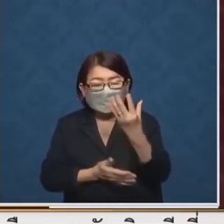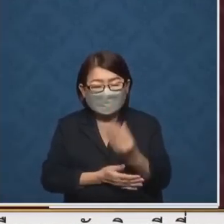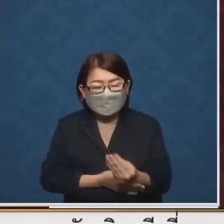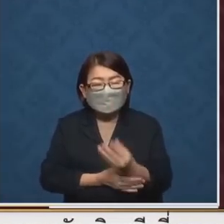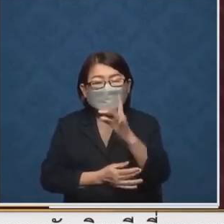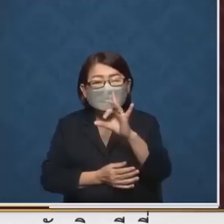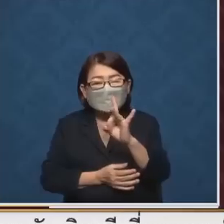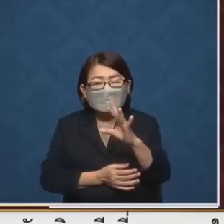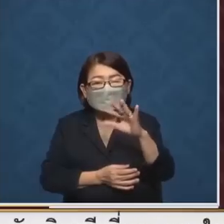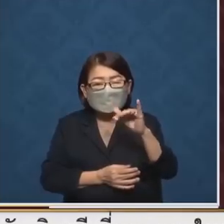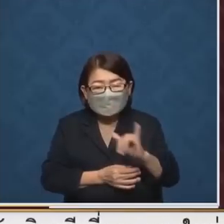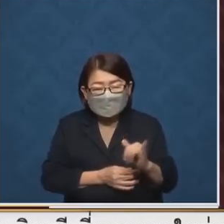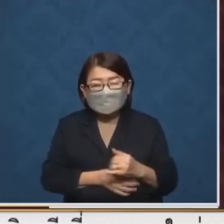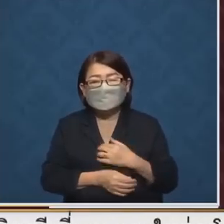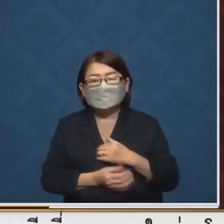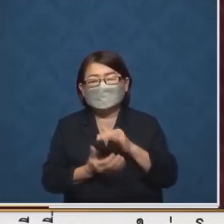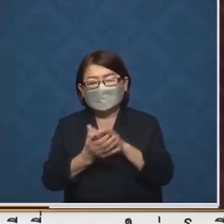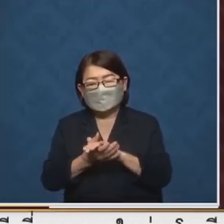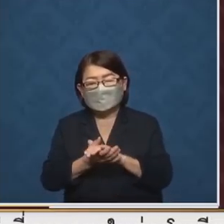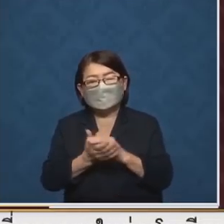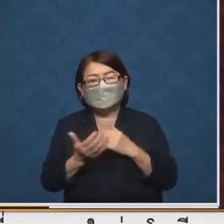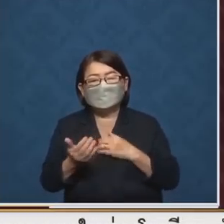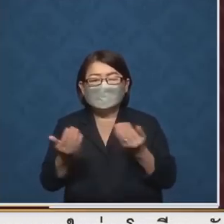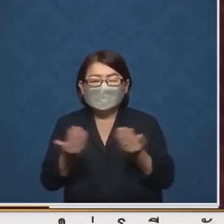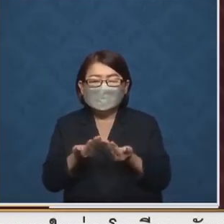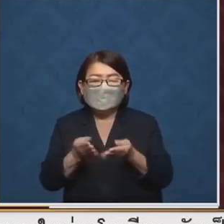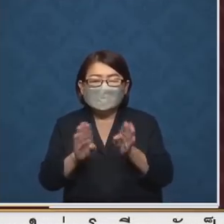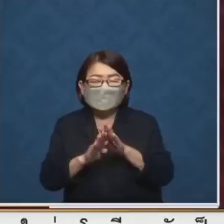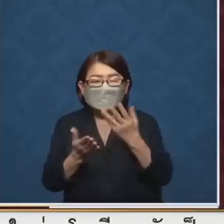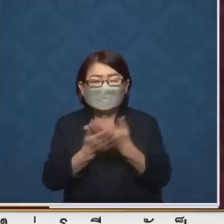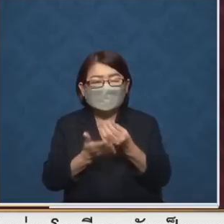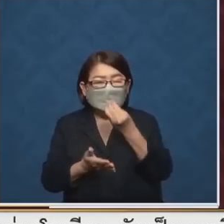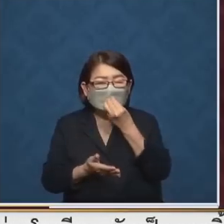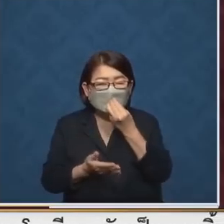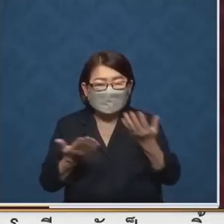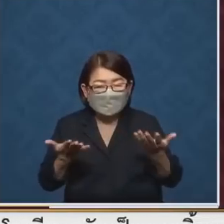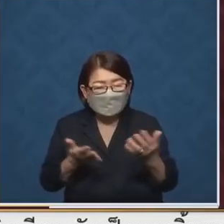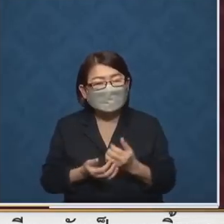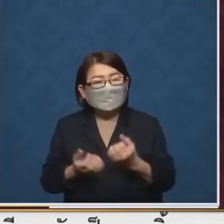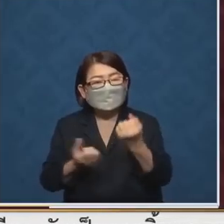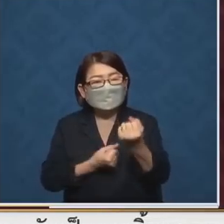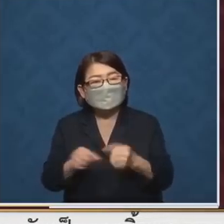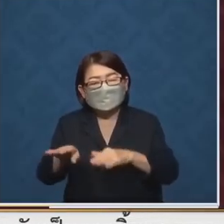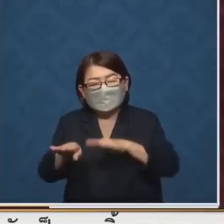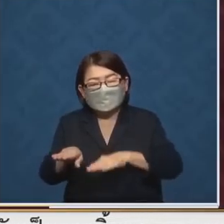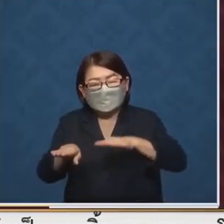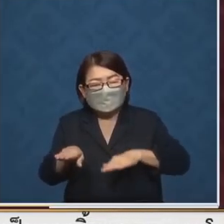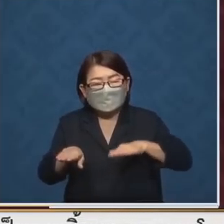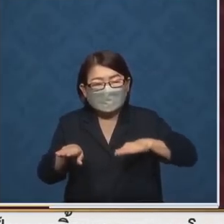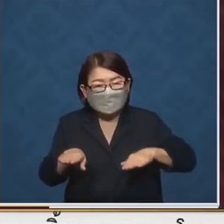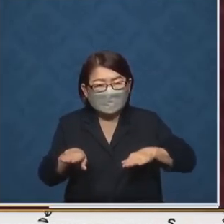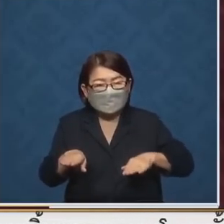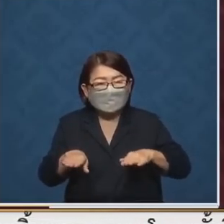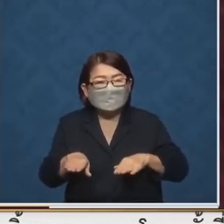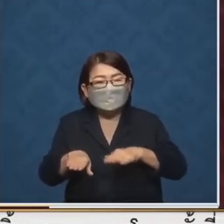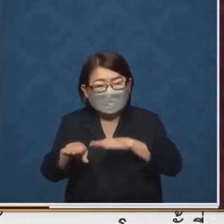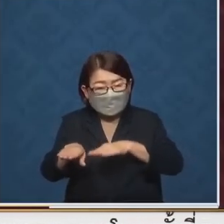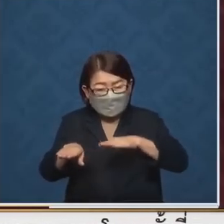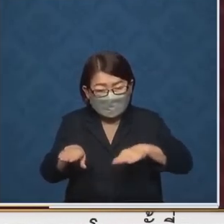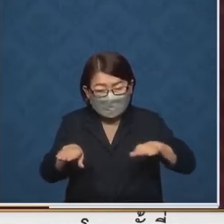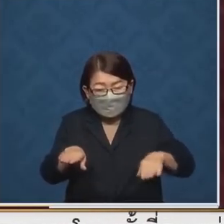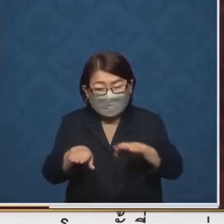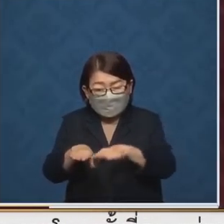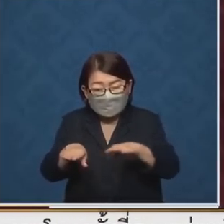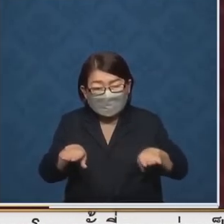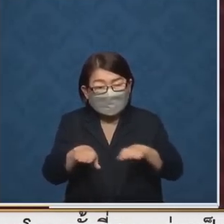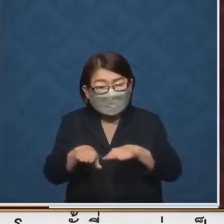เขา เมีย ลูกจะเอาเงินทไหนมากินเขาจึงเอารถไปร้อมกระซวง 3 กระซวงจอด 2 ชั้นถ้